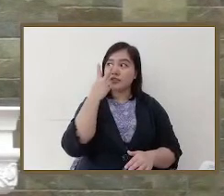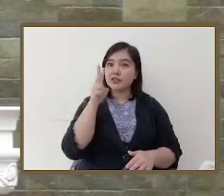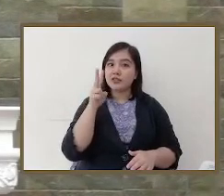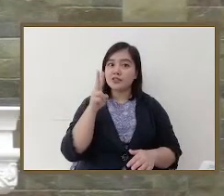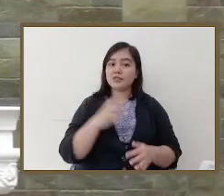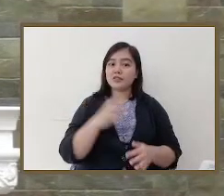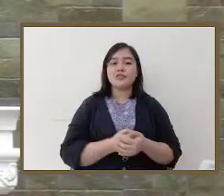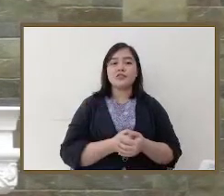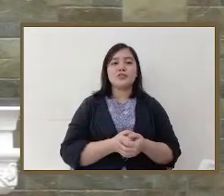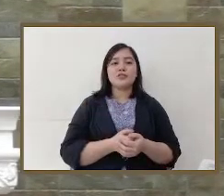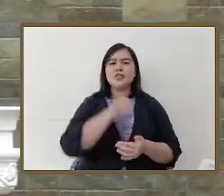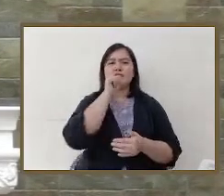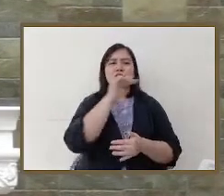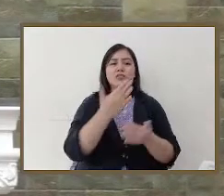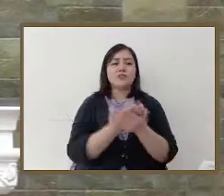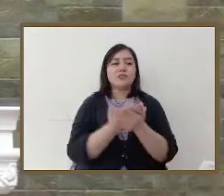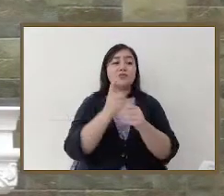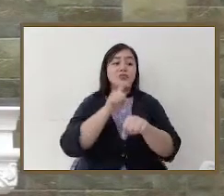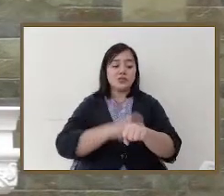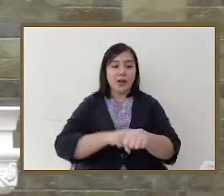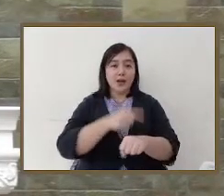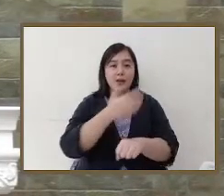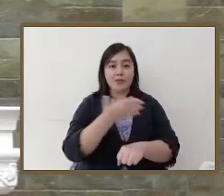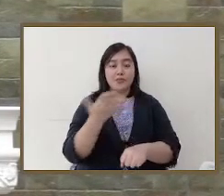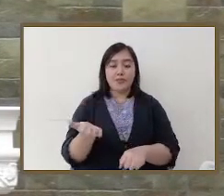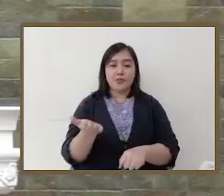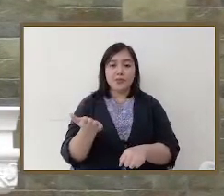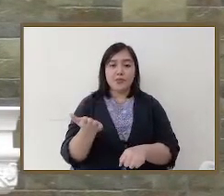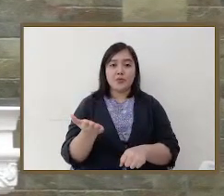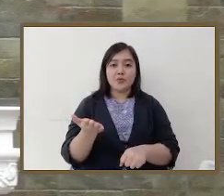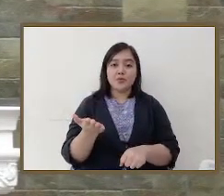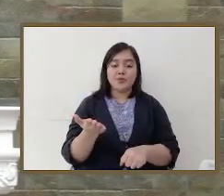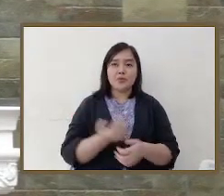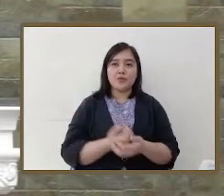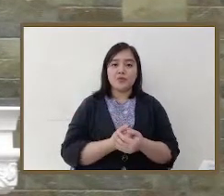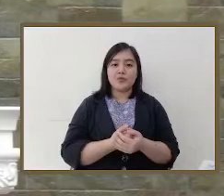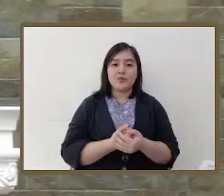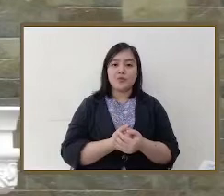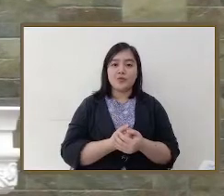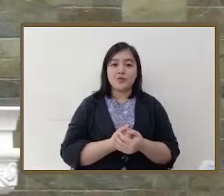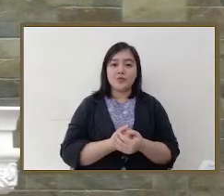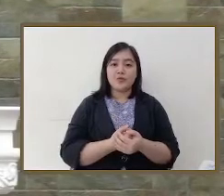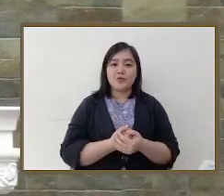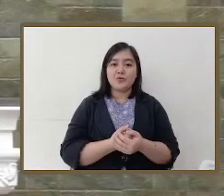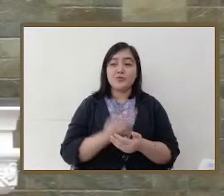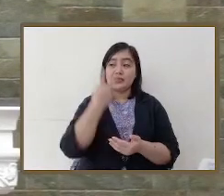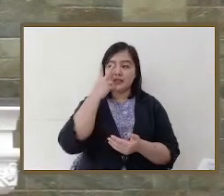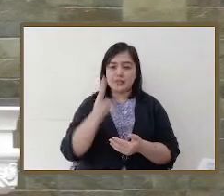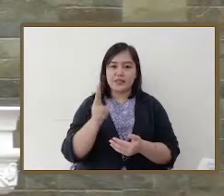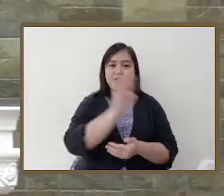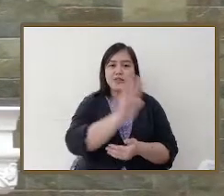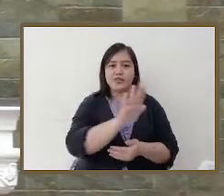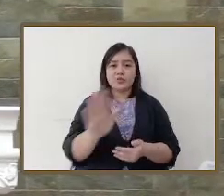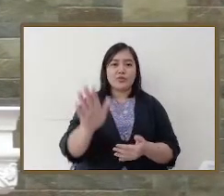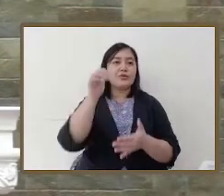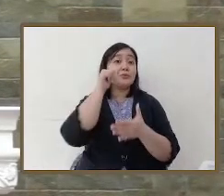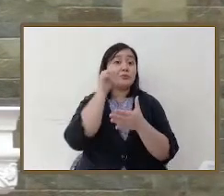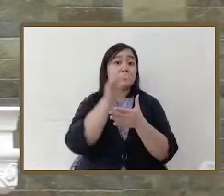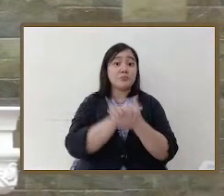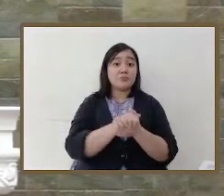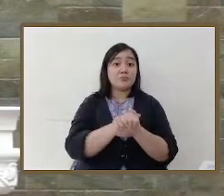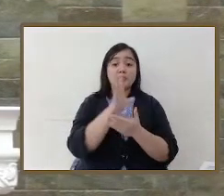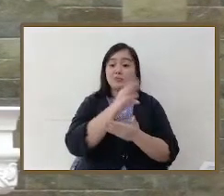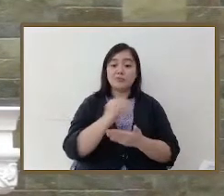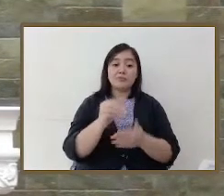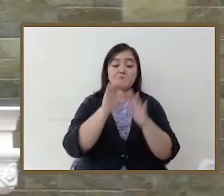Hindi sa lahat ng oras mo, hindi sa lahat ng oras ay nasa harapan mo ang iyong asawa at nasa